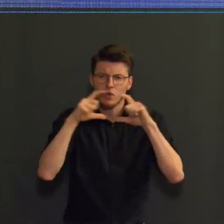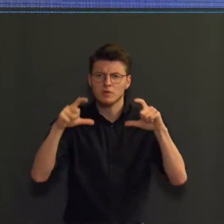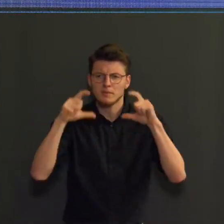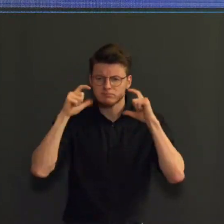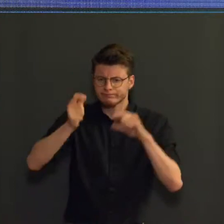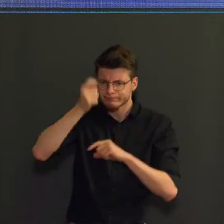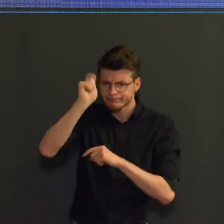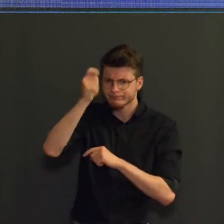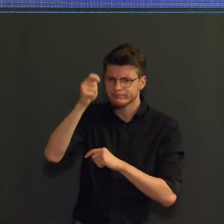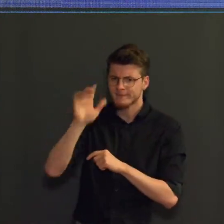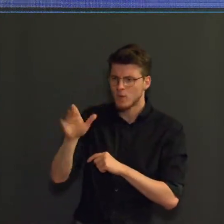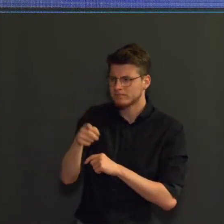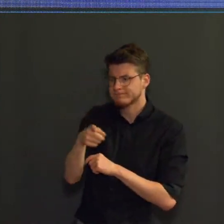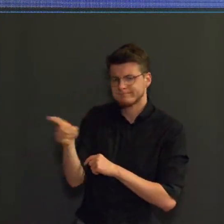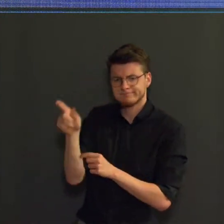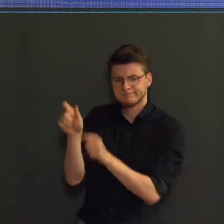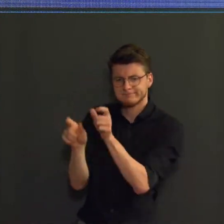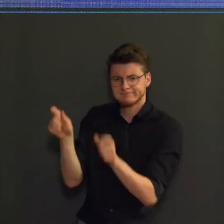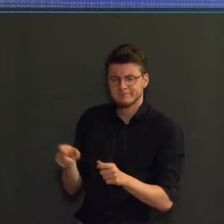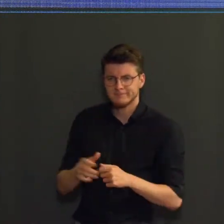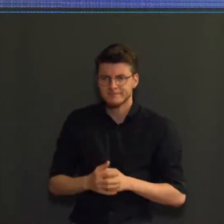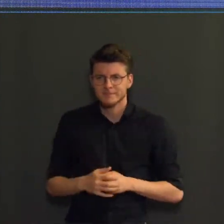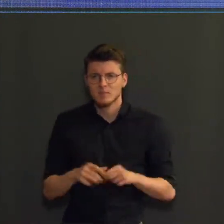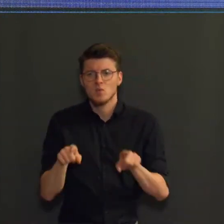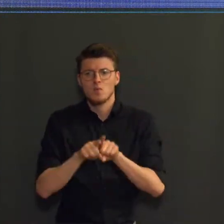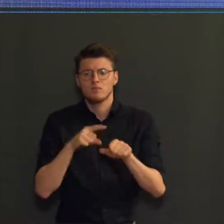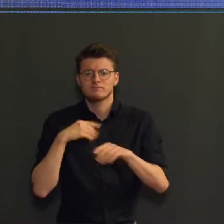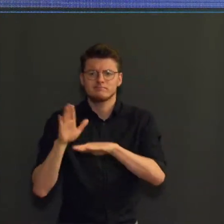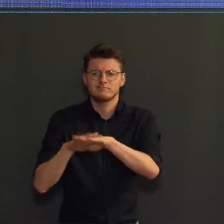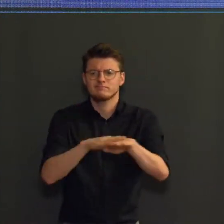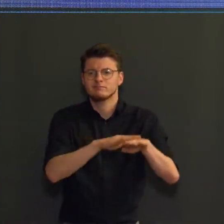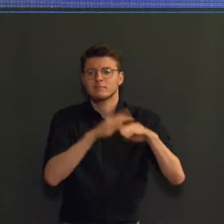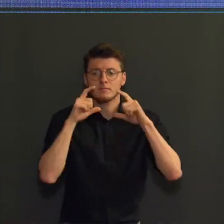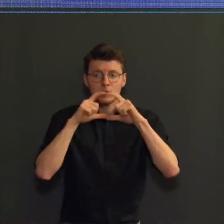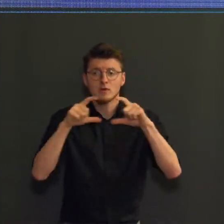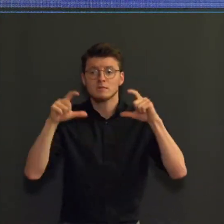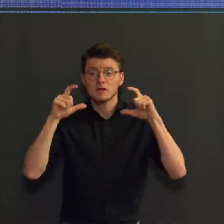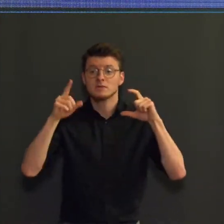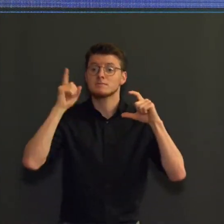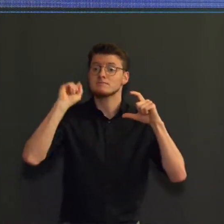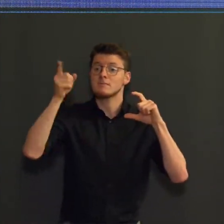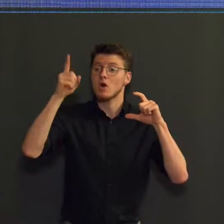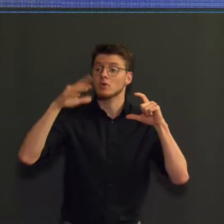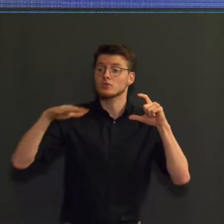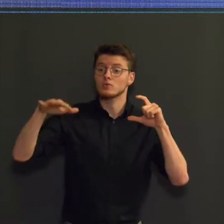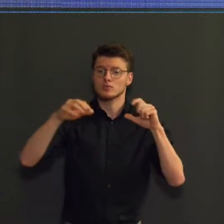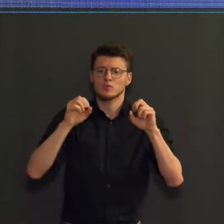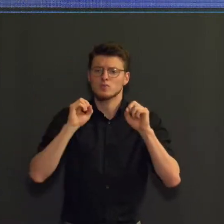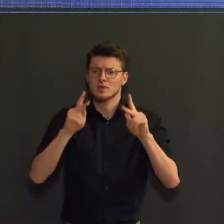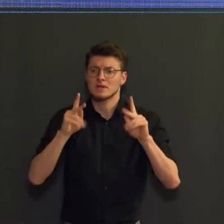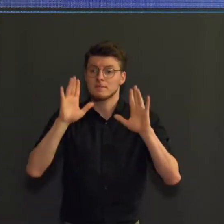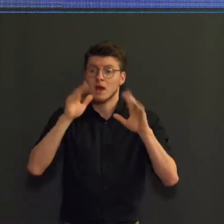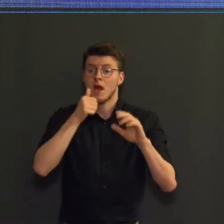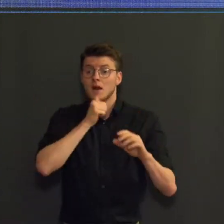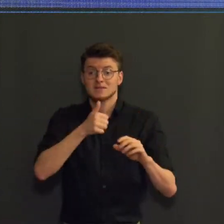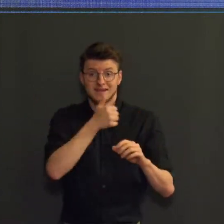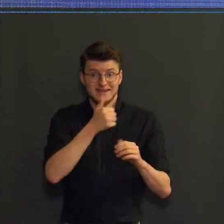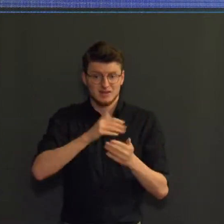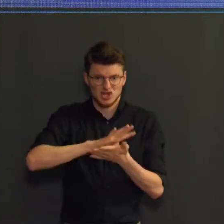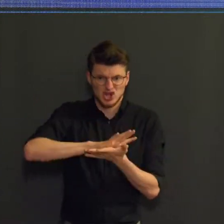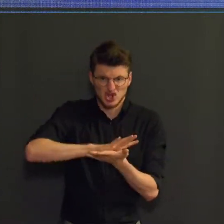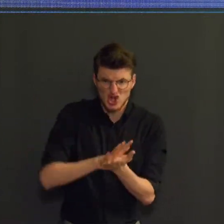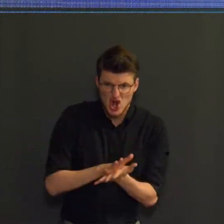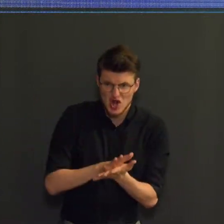ander. Daarbij wil ik wel nog vermelden dat een masker buiten enkel maar zin heeft op plaatsen waar het druk is en waar je de